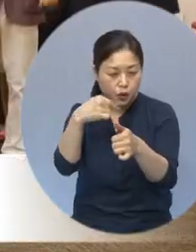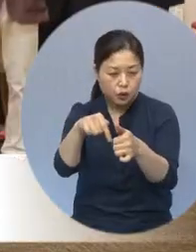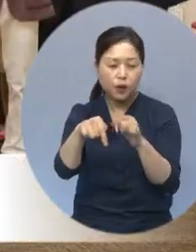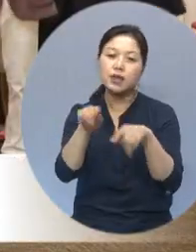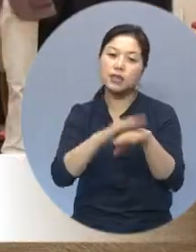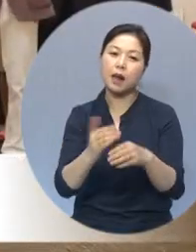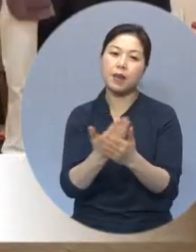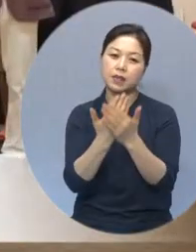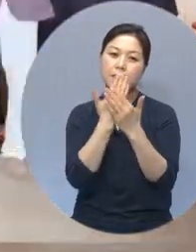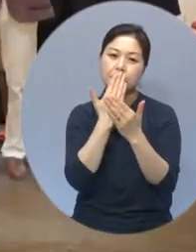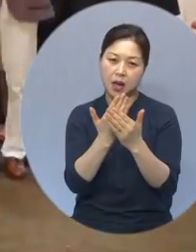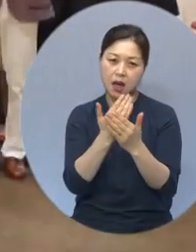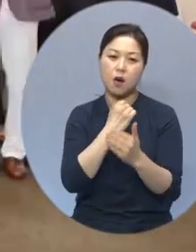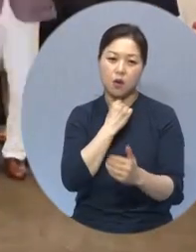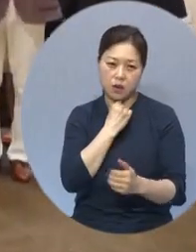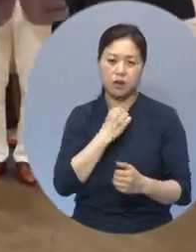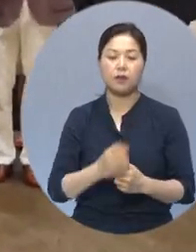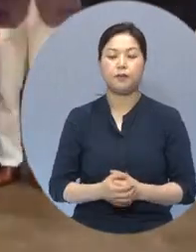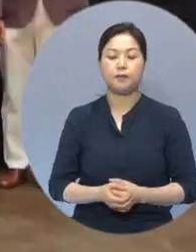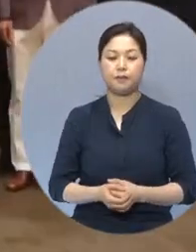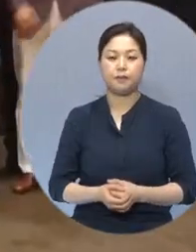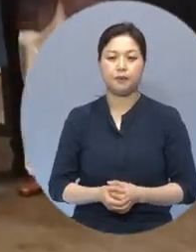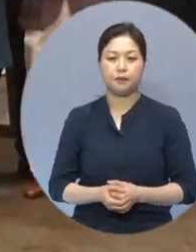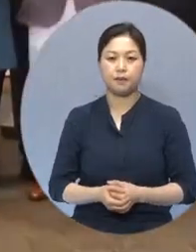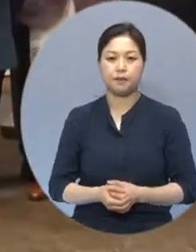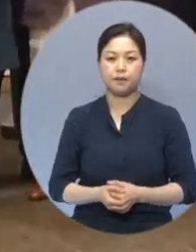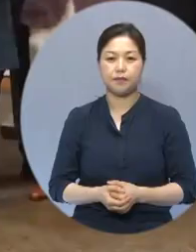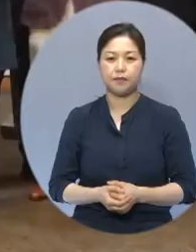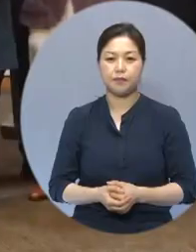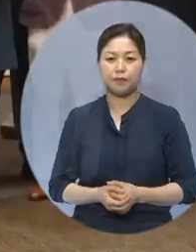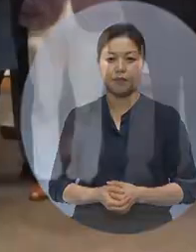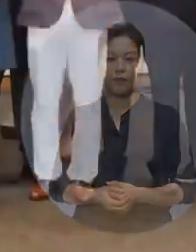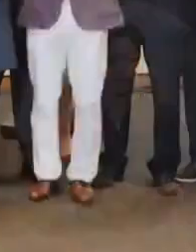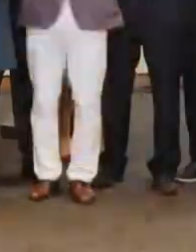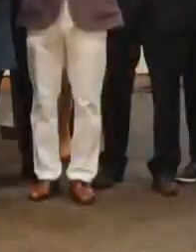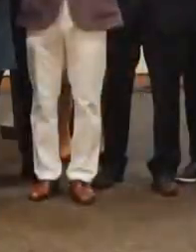기원합니다. 합격하는 복지TV 경기 방송 권용찬입니다.